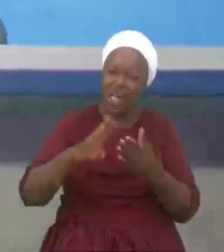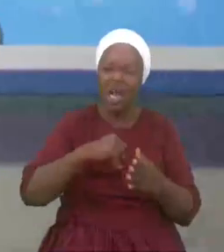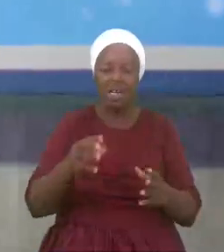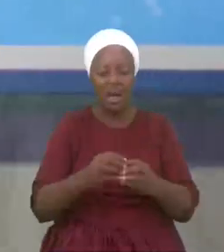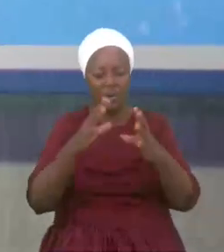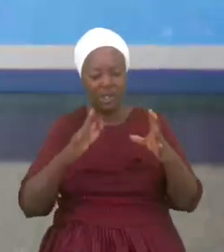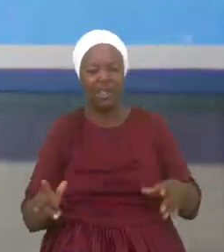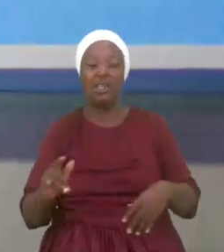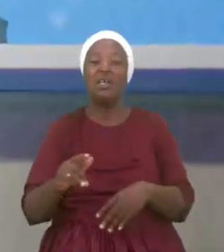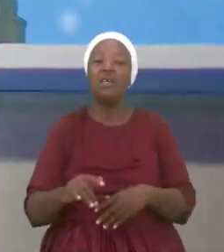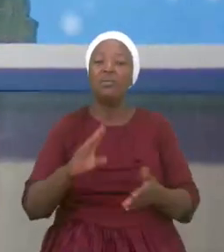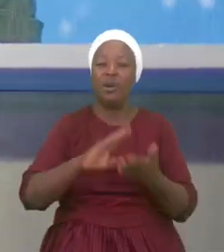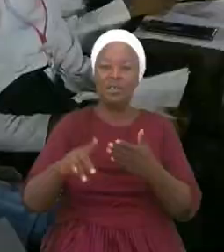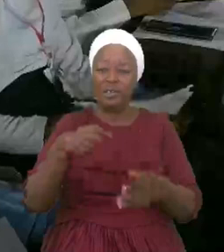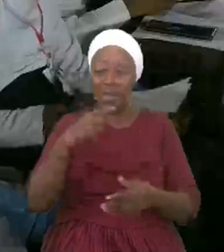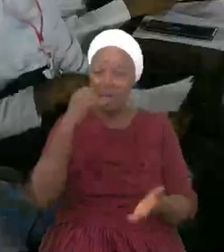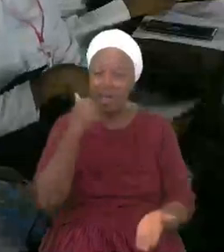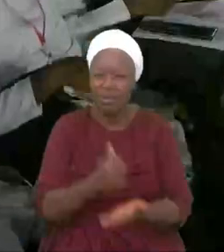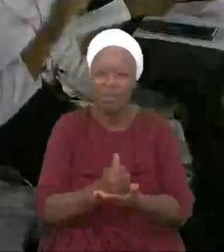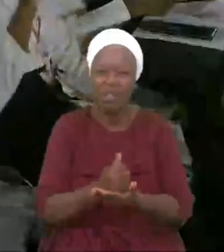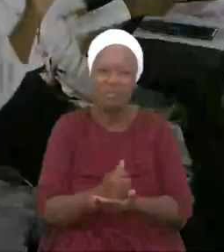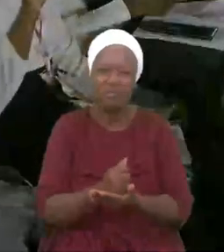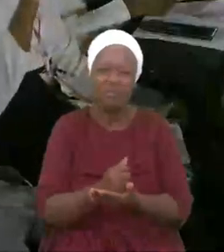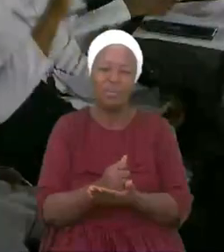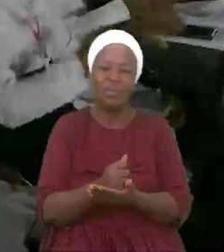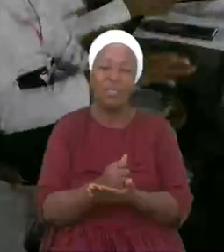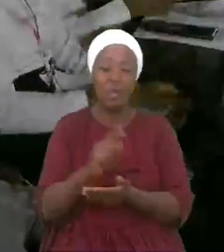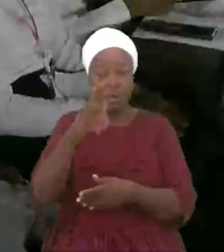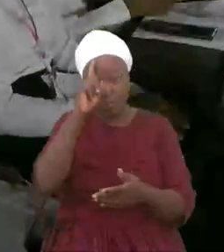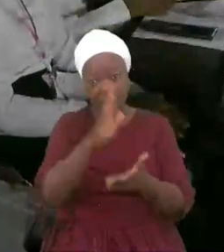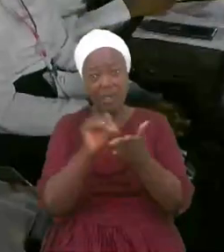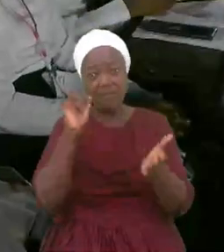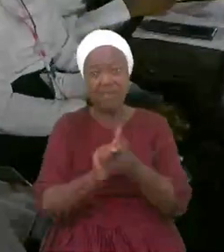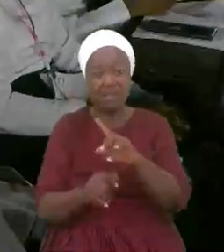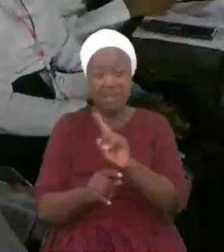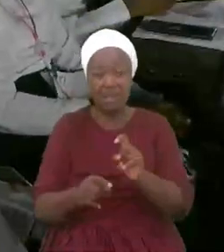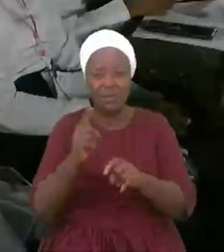pas de pardonner il va te pardonner